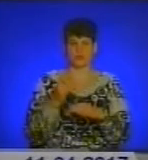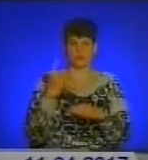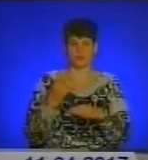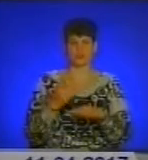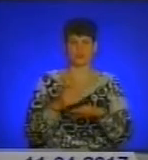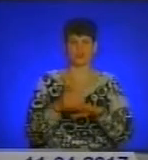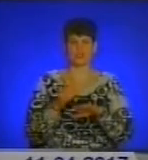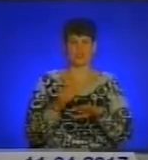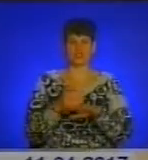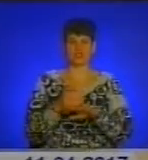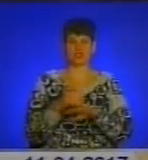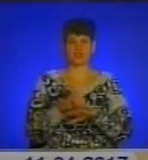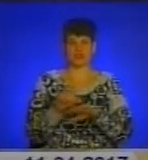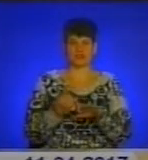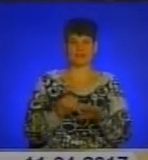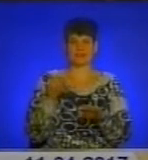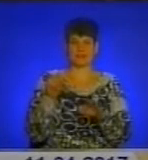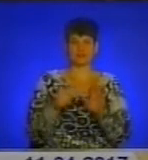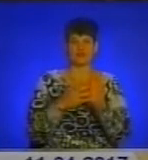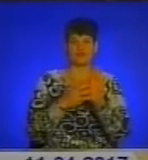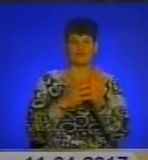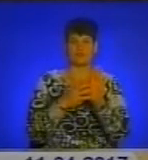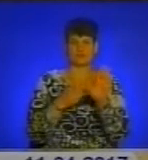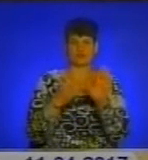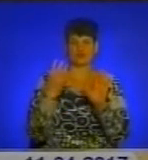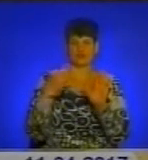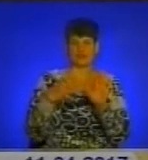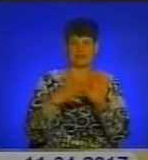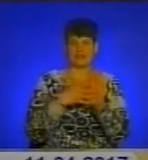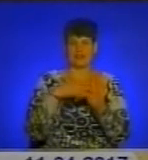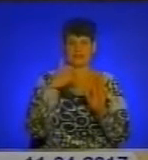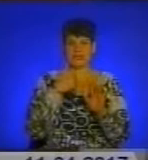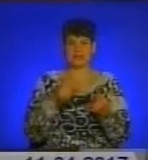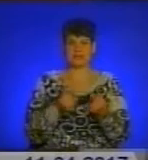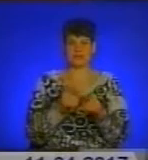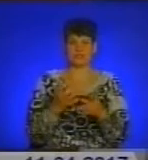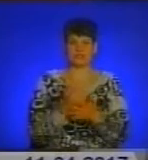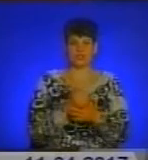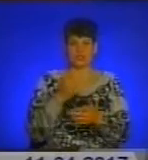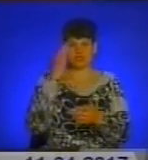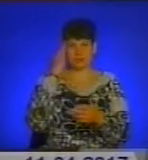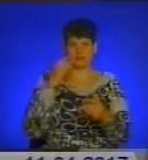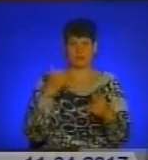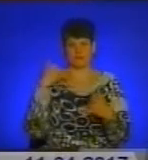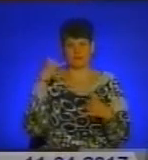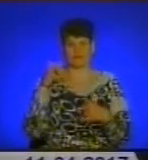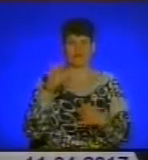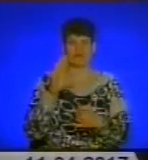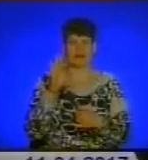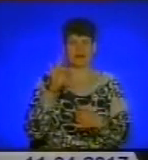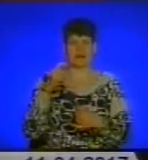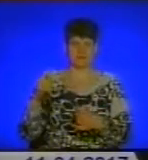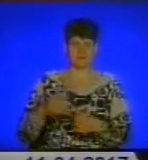зберігся штамп із датою – 1849 рік. На місці розкопок також виявили черепи великої рогатої худоби.